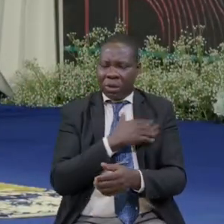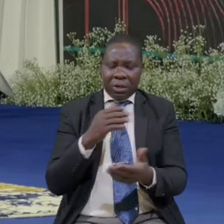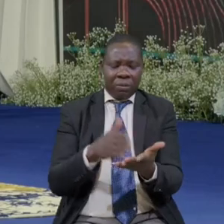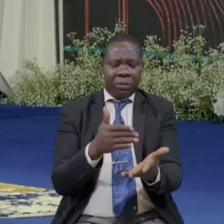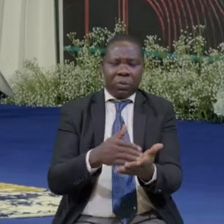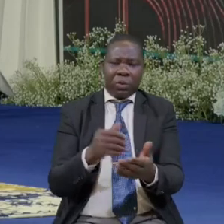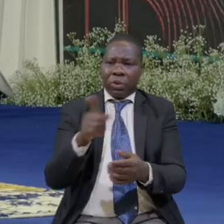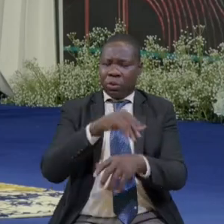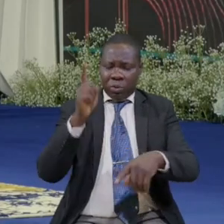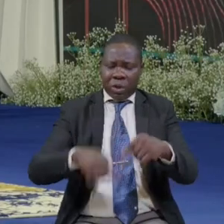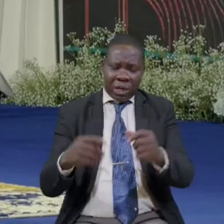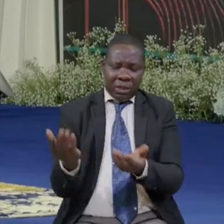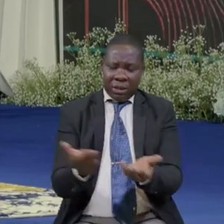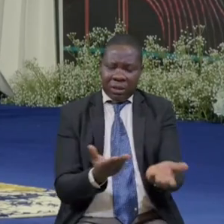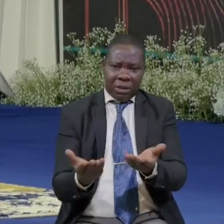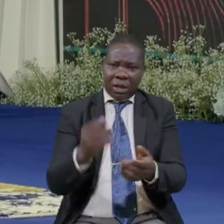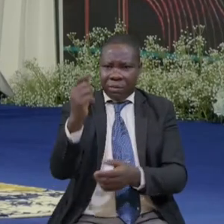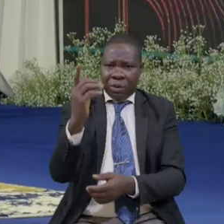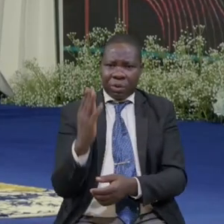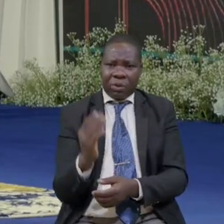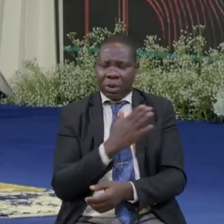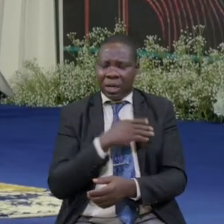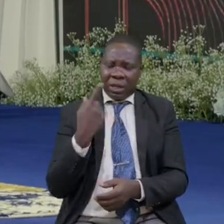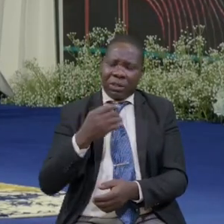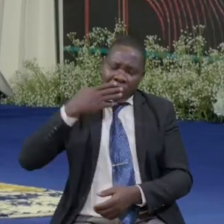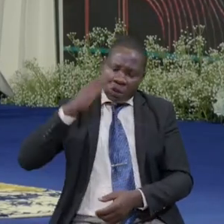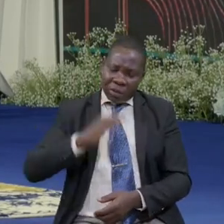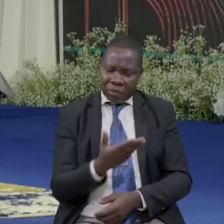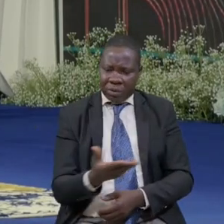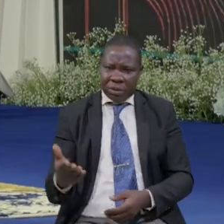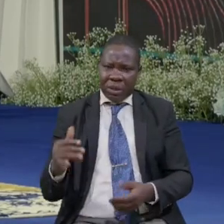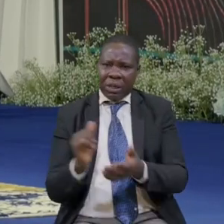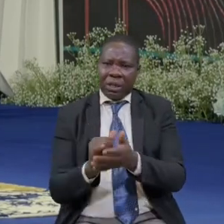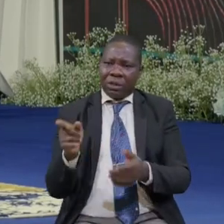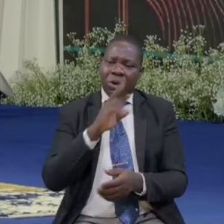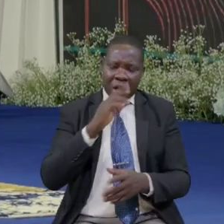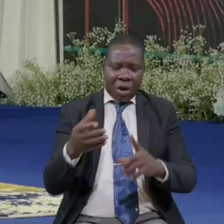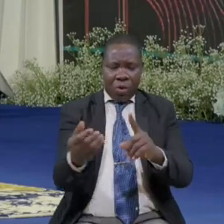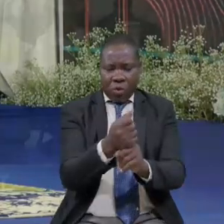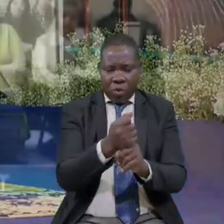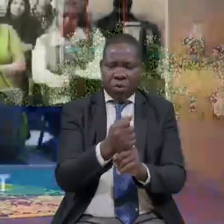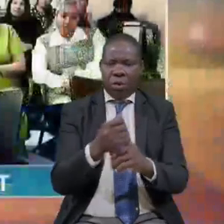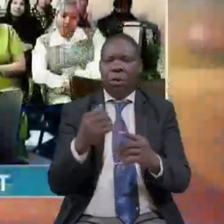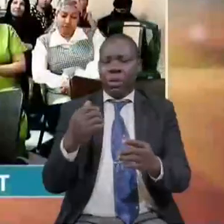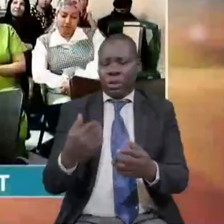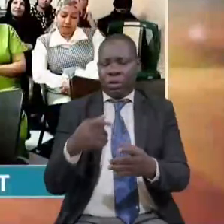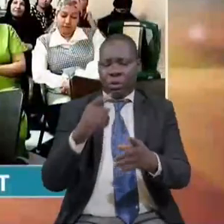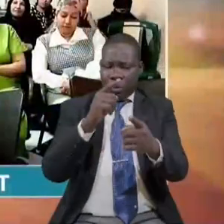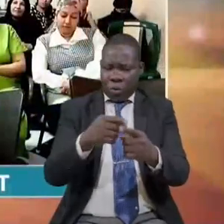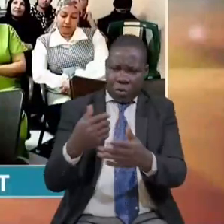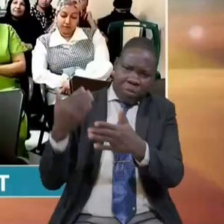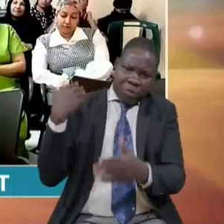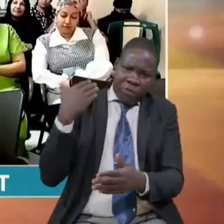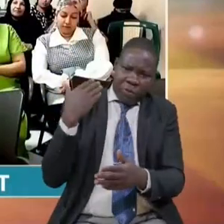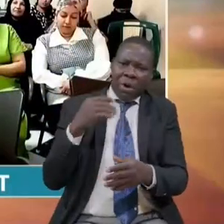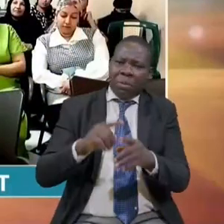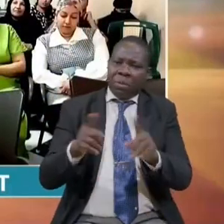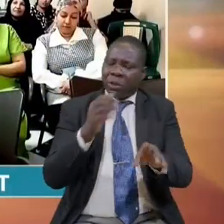Vous ne pouvez pas servir Dieu et la chose mauvaise à laquelle vous vous accrochez. Mais quand